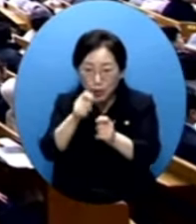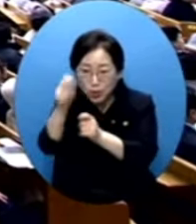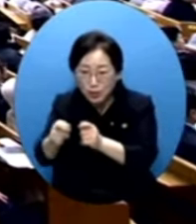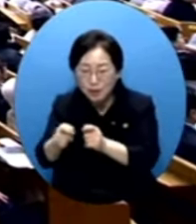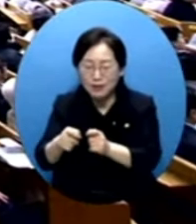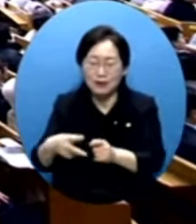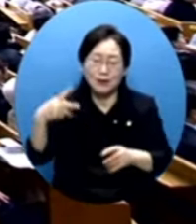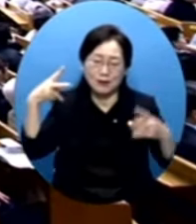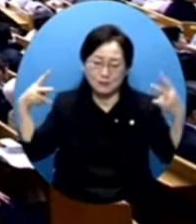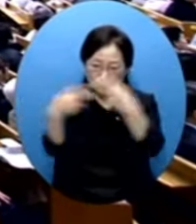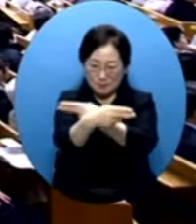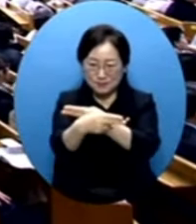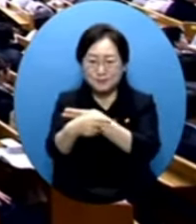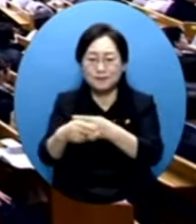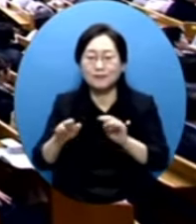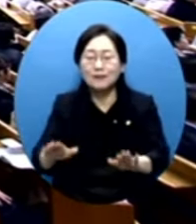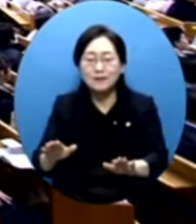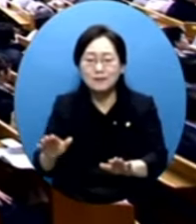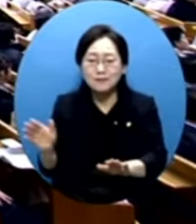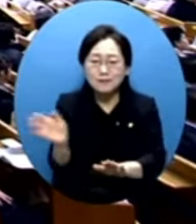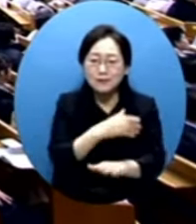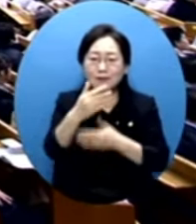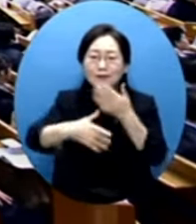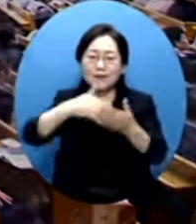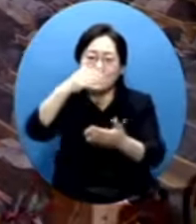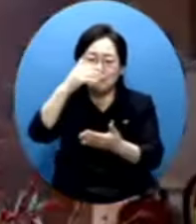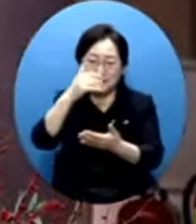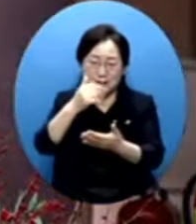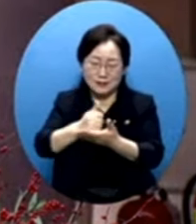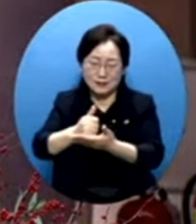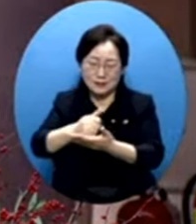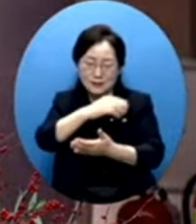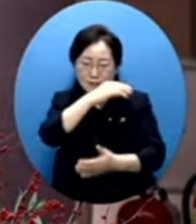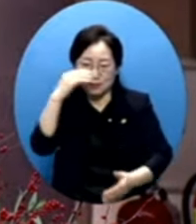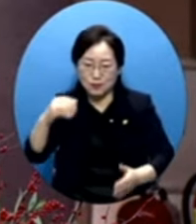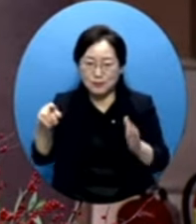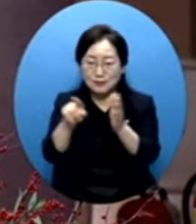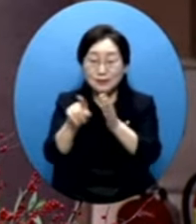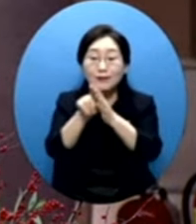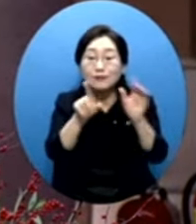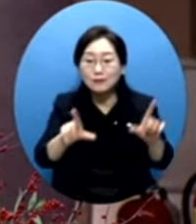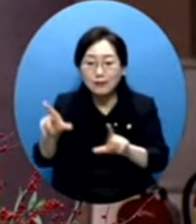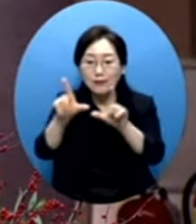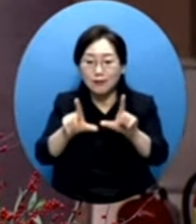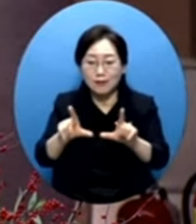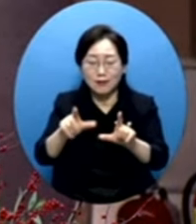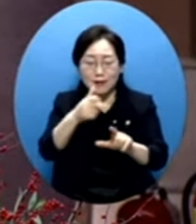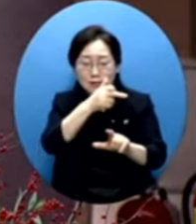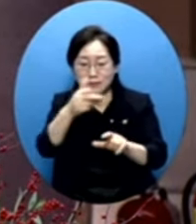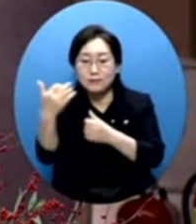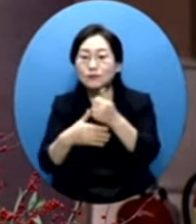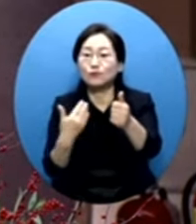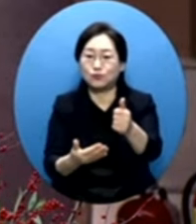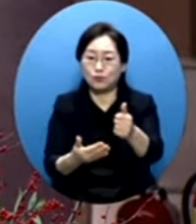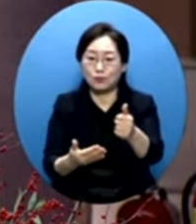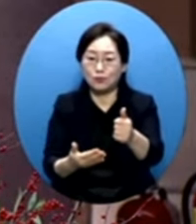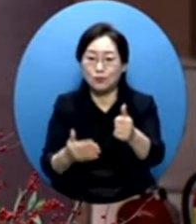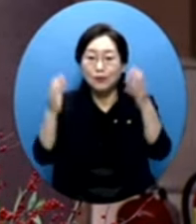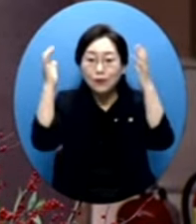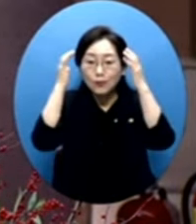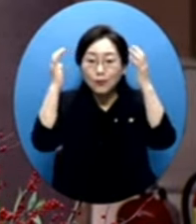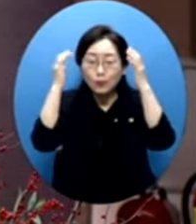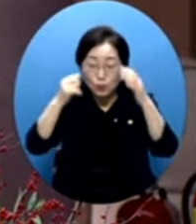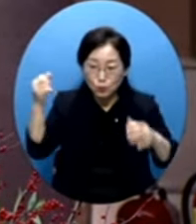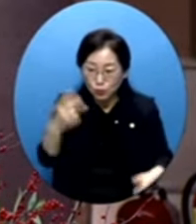끊어버리고 이제 하나님 앞에서 바로서 신앙생활 하게 되니까 하나님의 큰 은혜를 주는 데 고난이